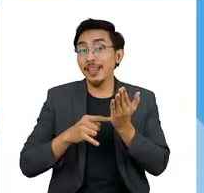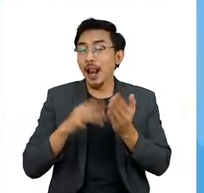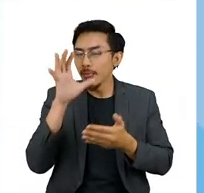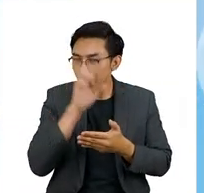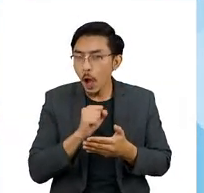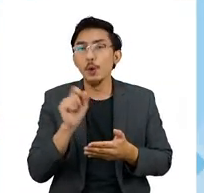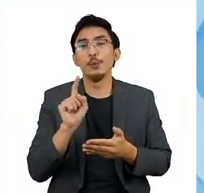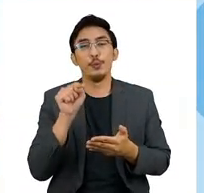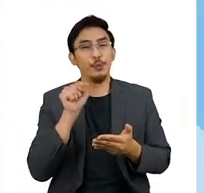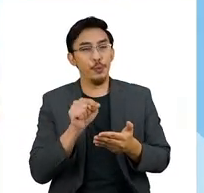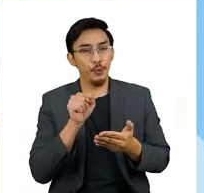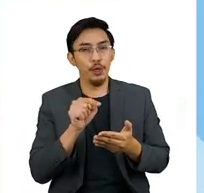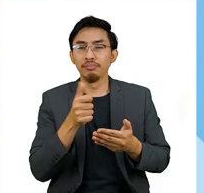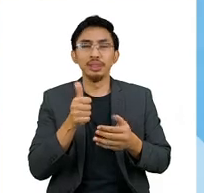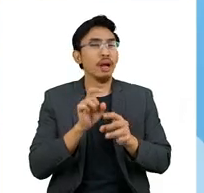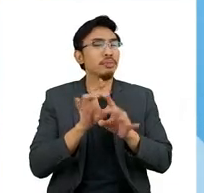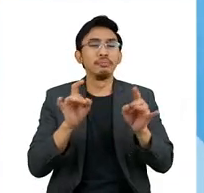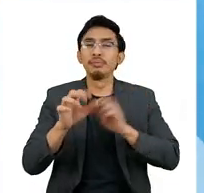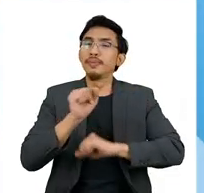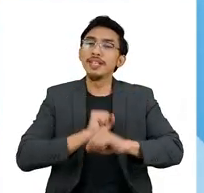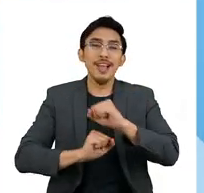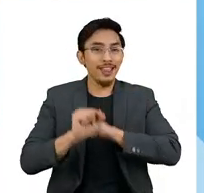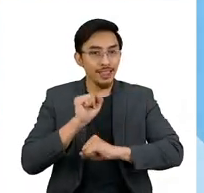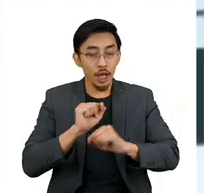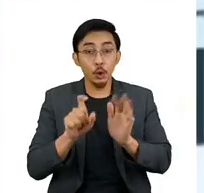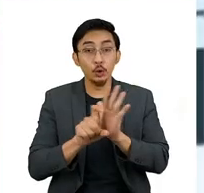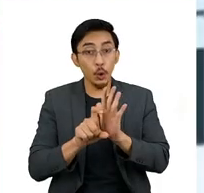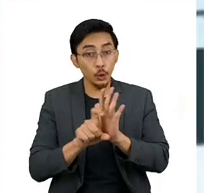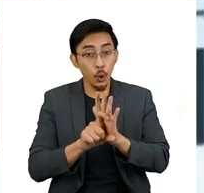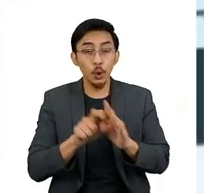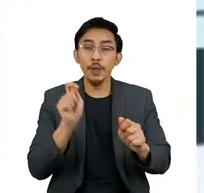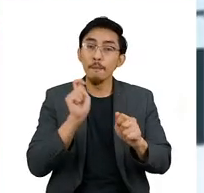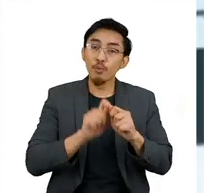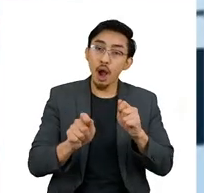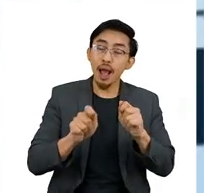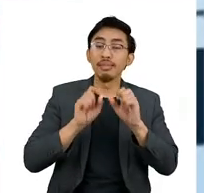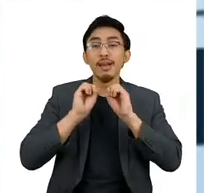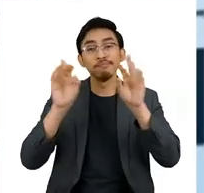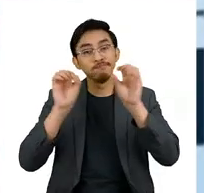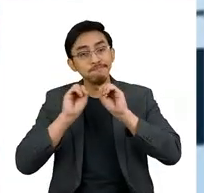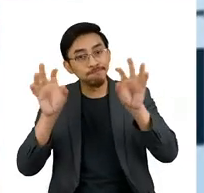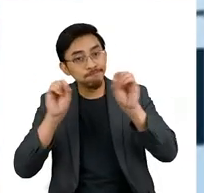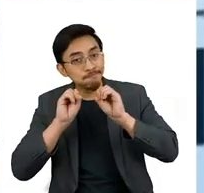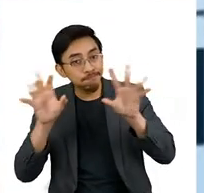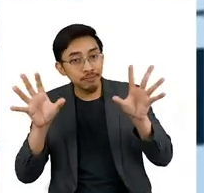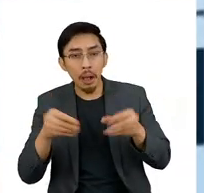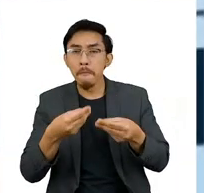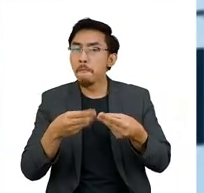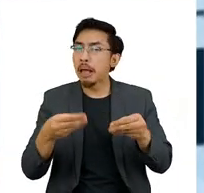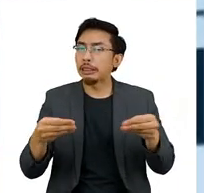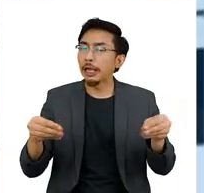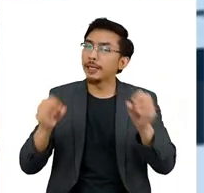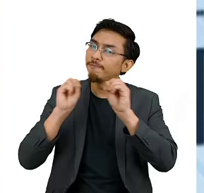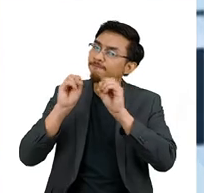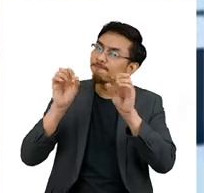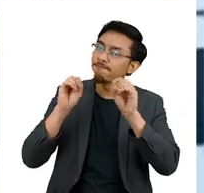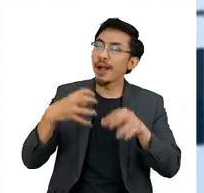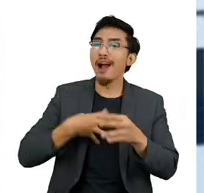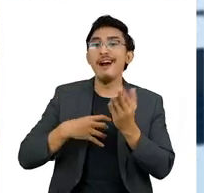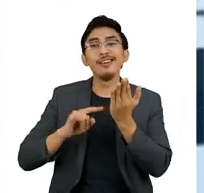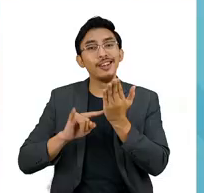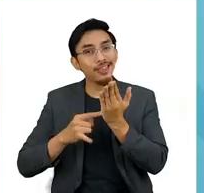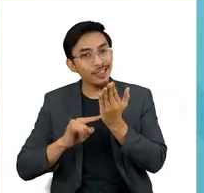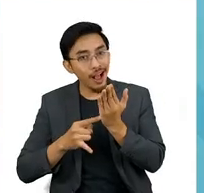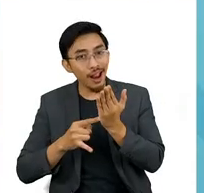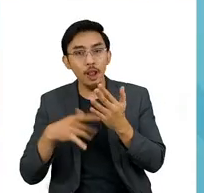digital Hal ini dapat dicapai melalui berbagai kegiatan diantaranya adalah memproduksi dan menyebarkan materi materi kampanye